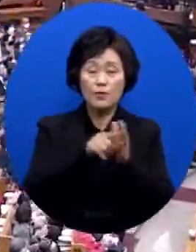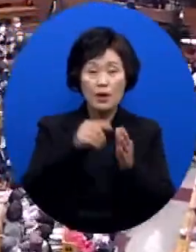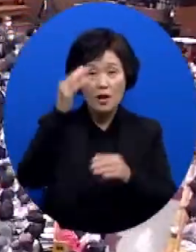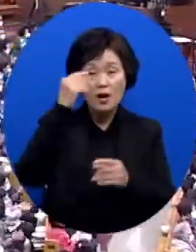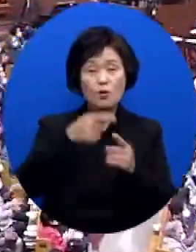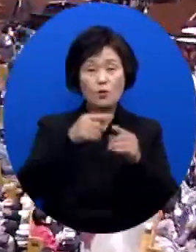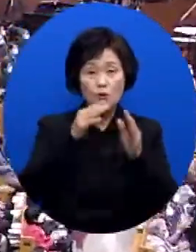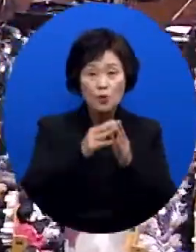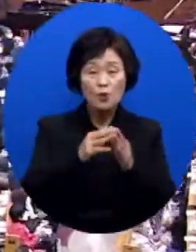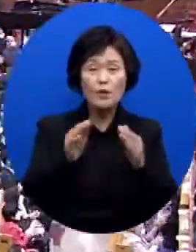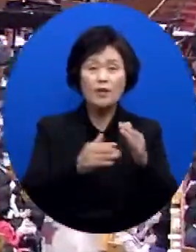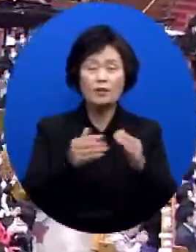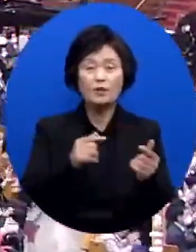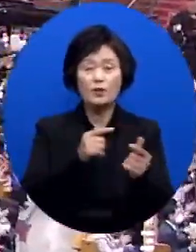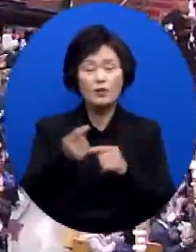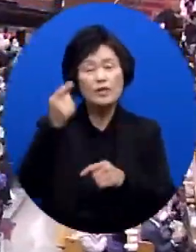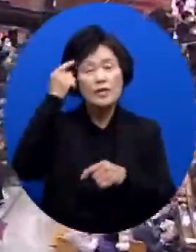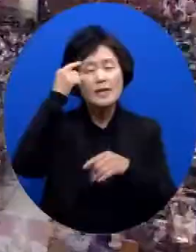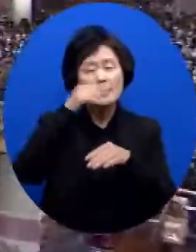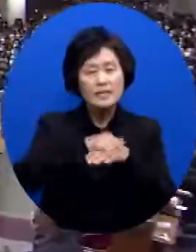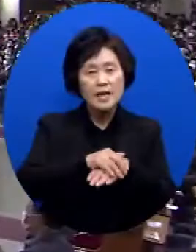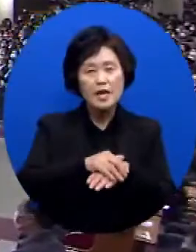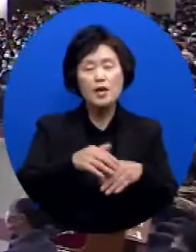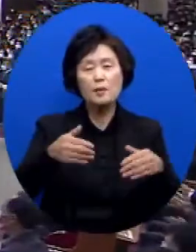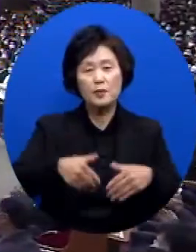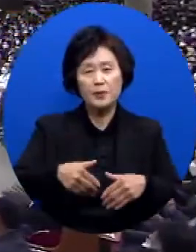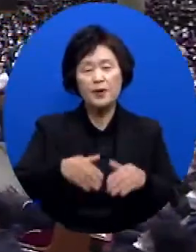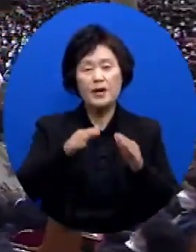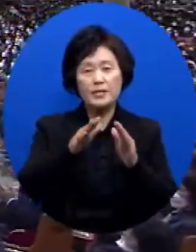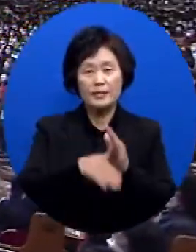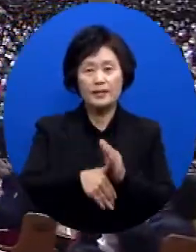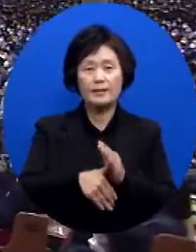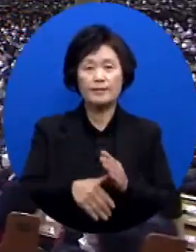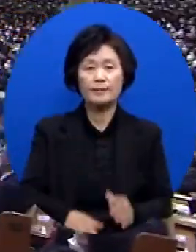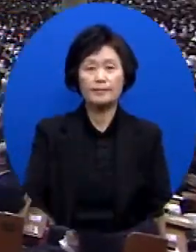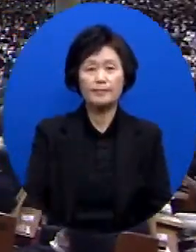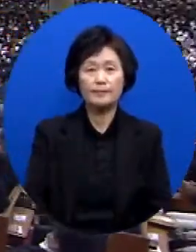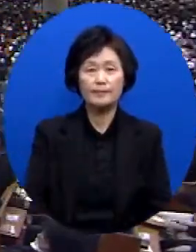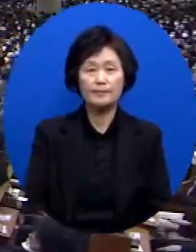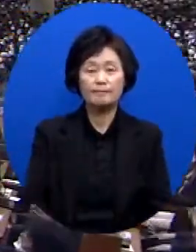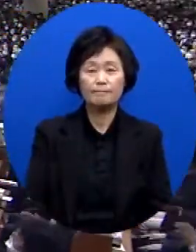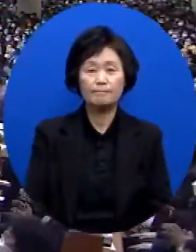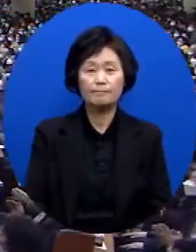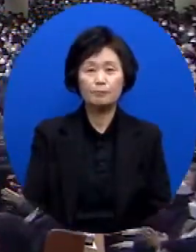한국교회와 성도들이 지혜를 모아야 할 때입니다. CTS 뉴스 최대진입니다.